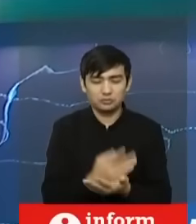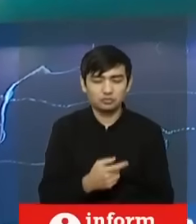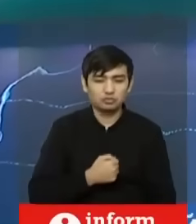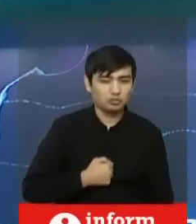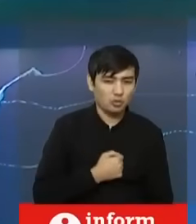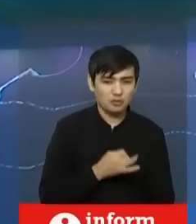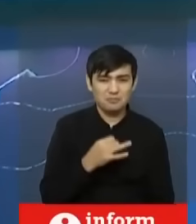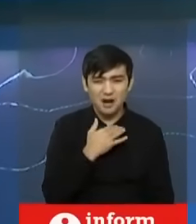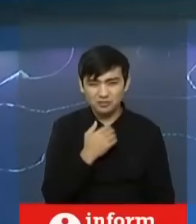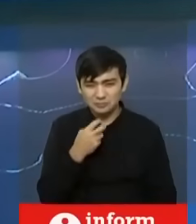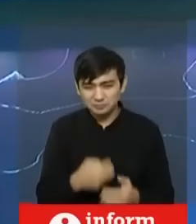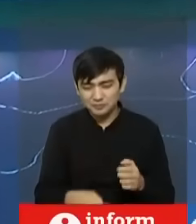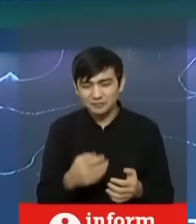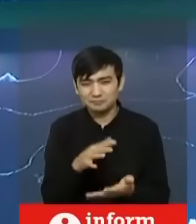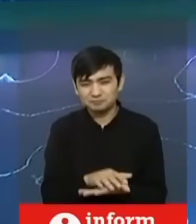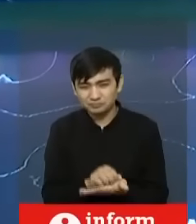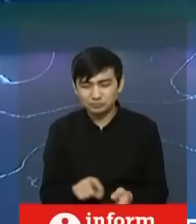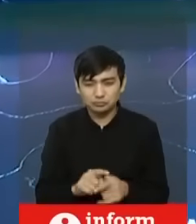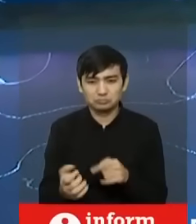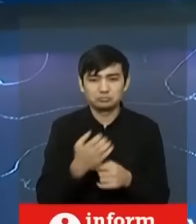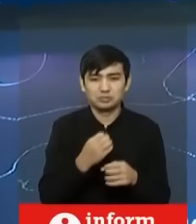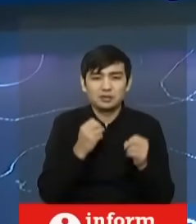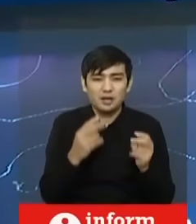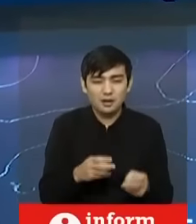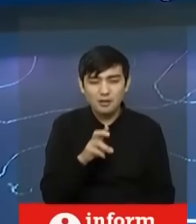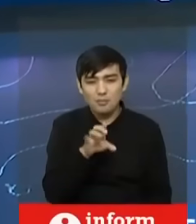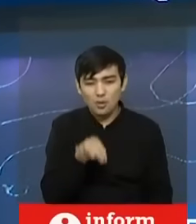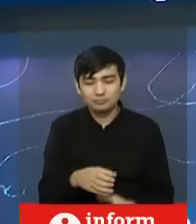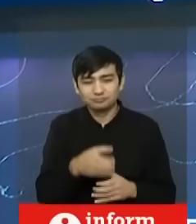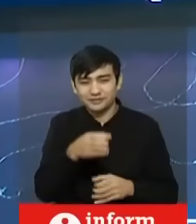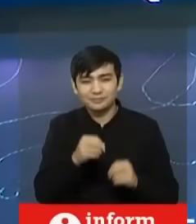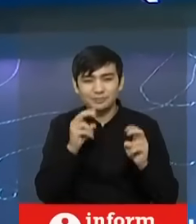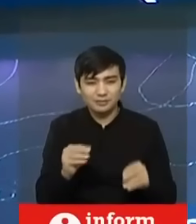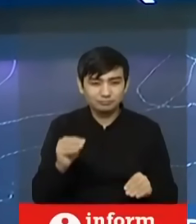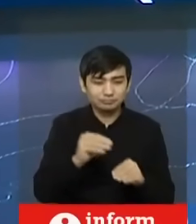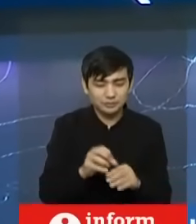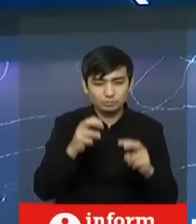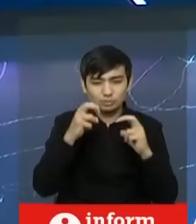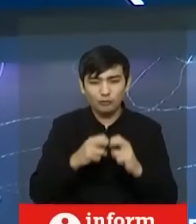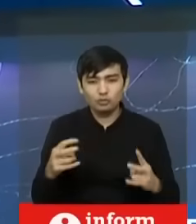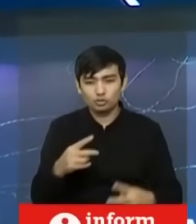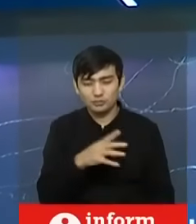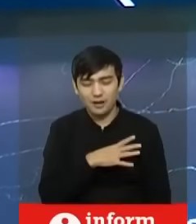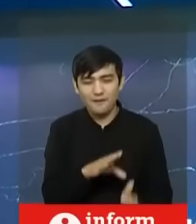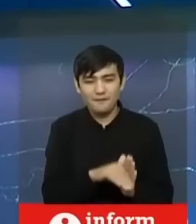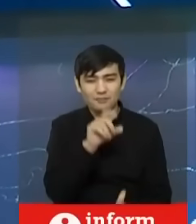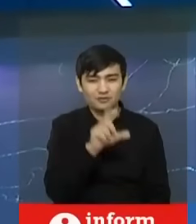мен қылмыс деңгейін азайту үшін блок бекеттер қойылғаны жөн деді. Алдымен депутаттың сөзін бір